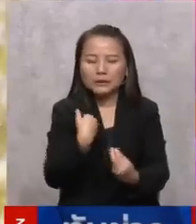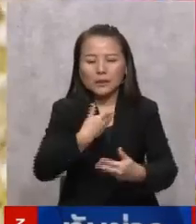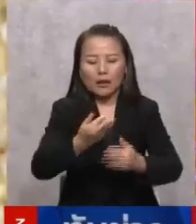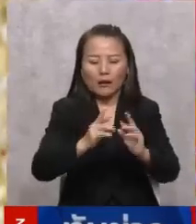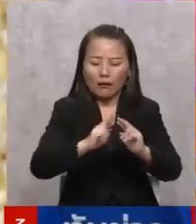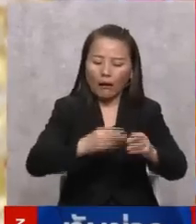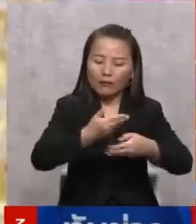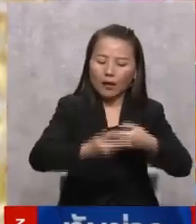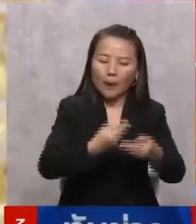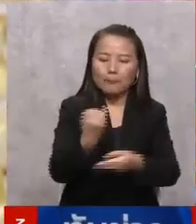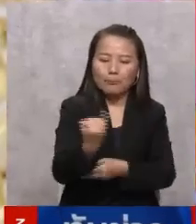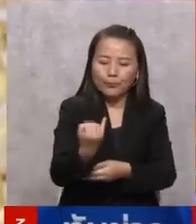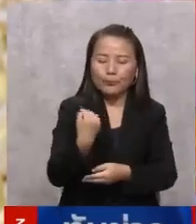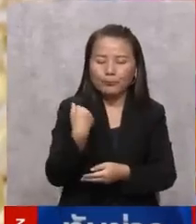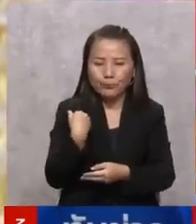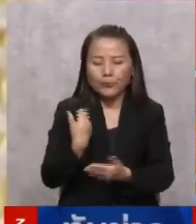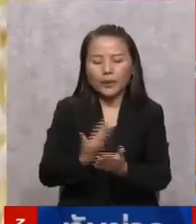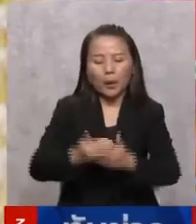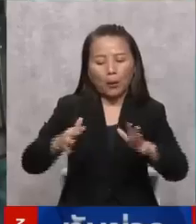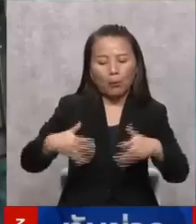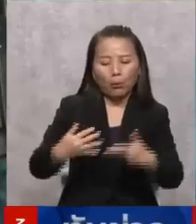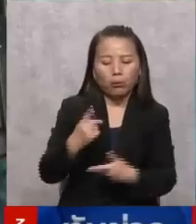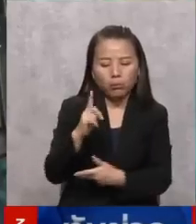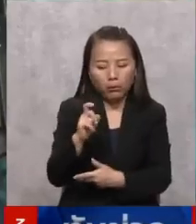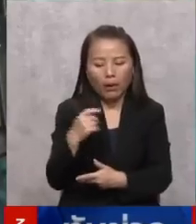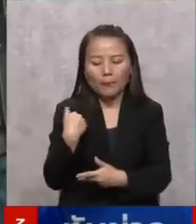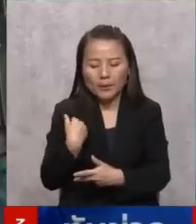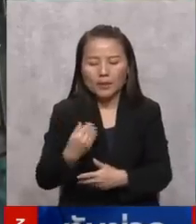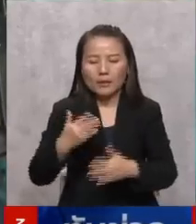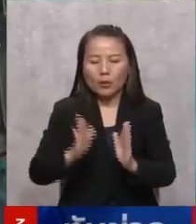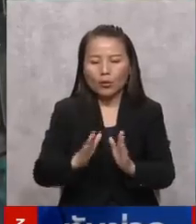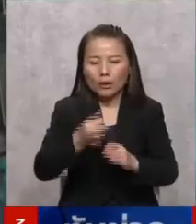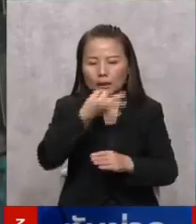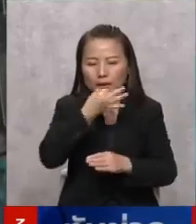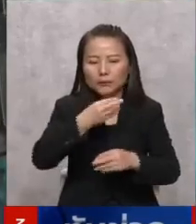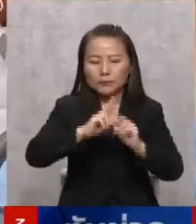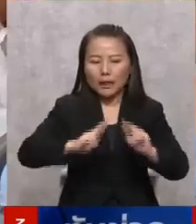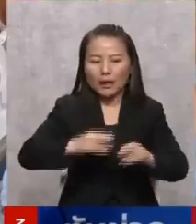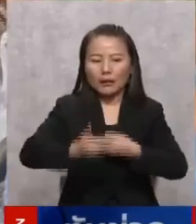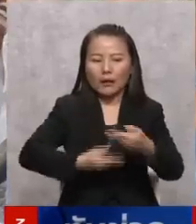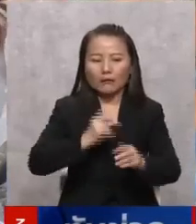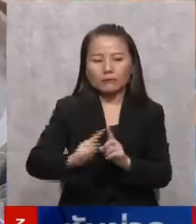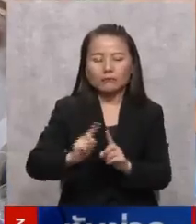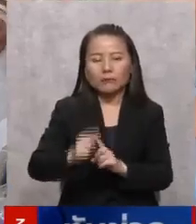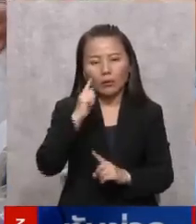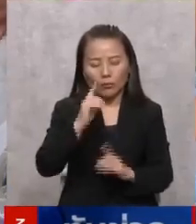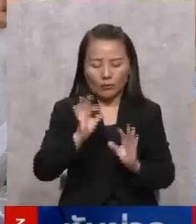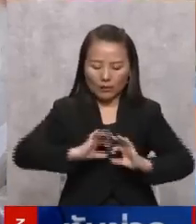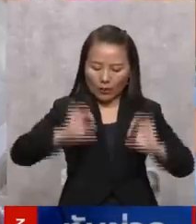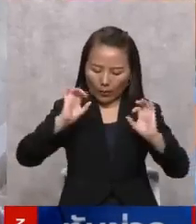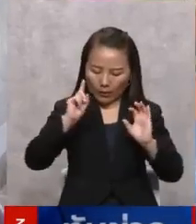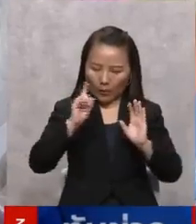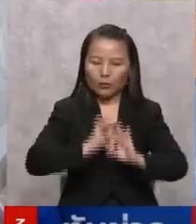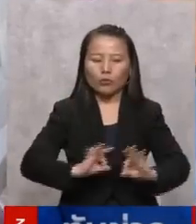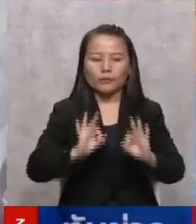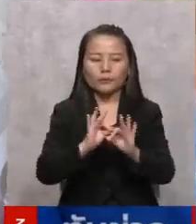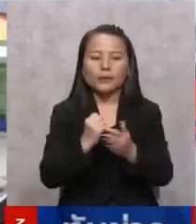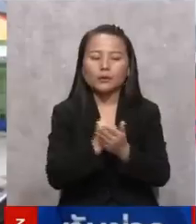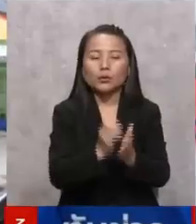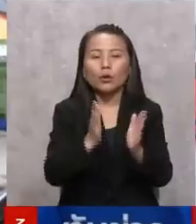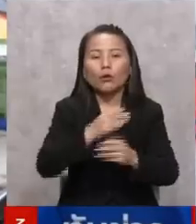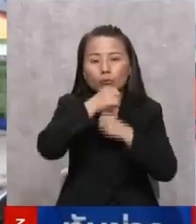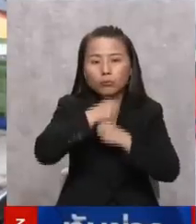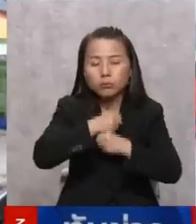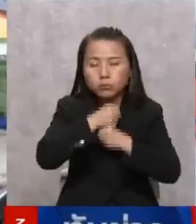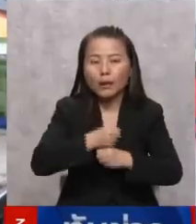เหมือนในอดีตทำให้ได้รับผลกระทบอย่างหนักกลุ่มพ่อค้าแม่ค้าเหล่านี้มองว่ารัฐควรให้ความสำคัญกับสวัสดิการผู้สูงอายุ